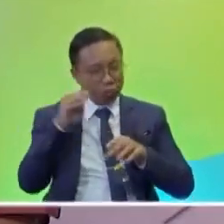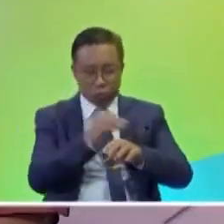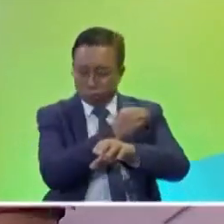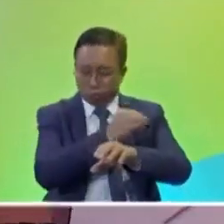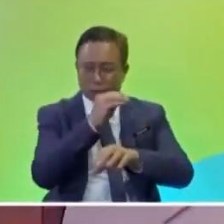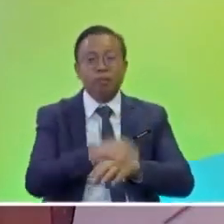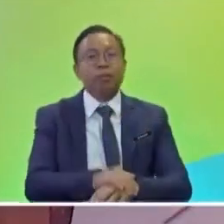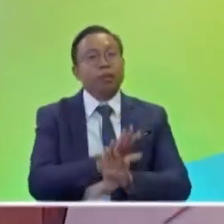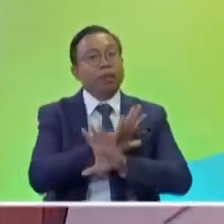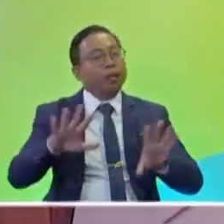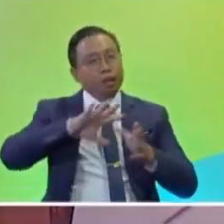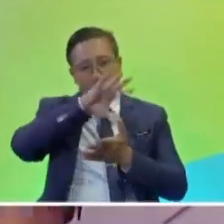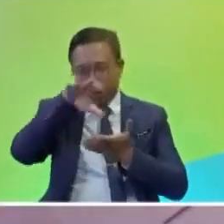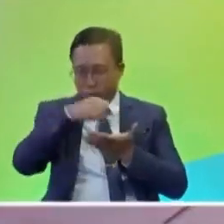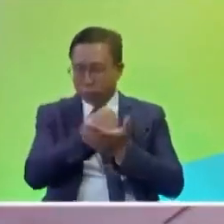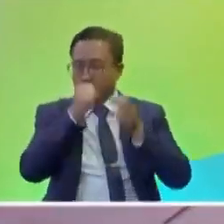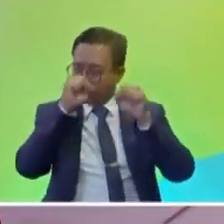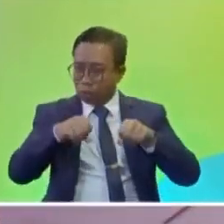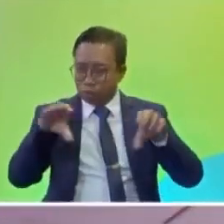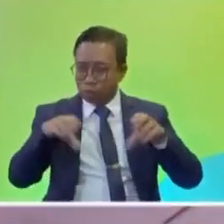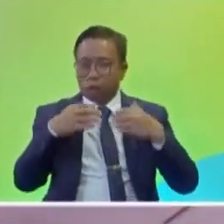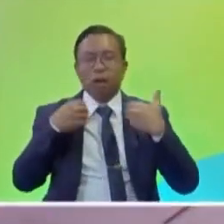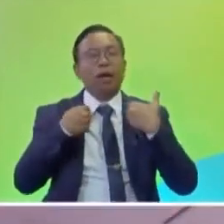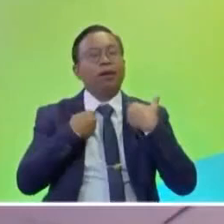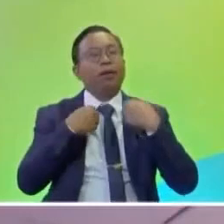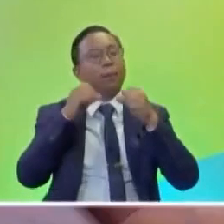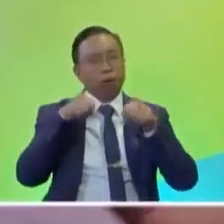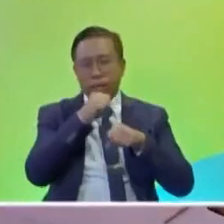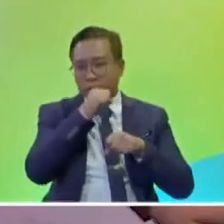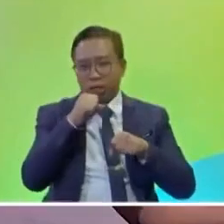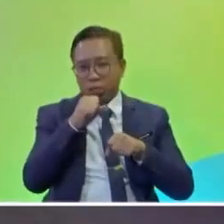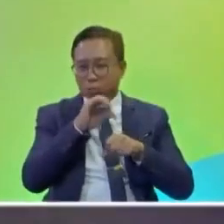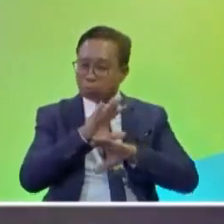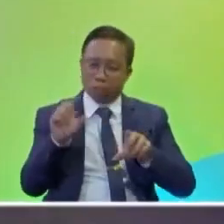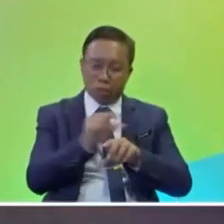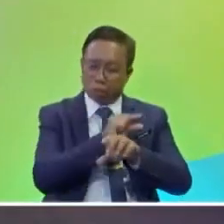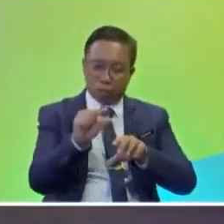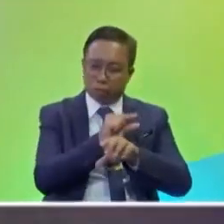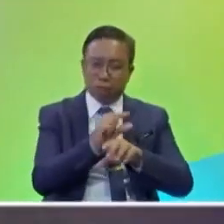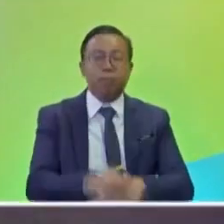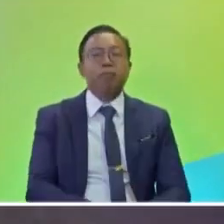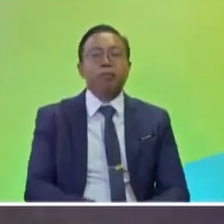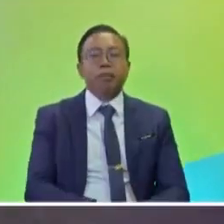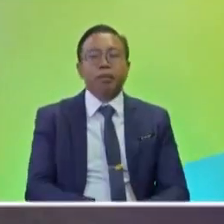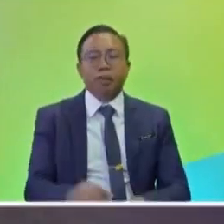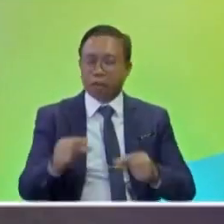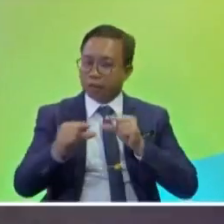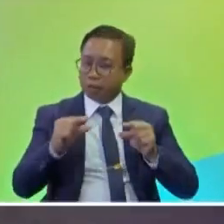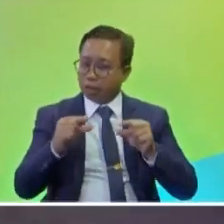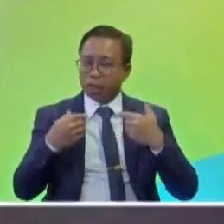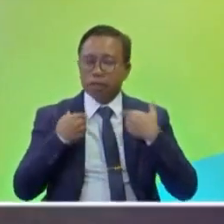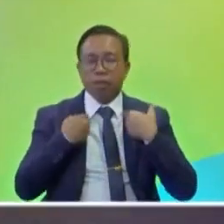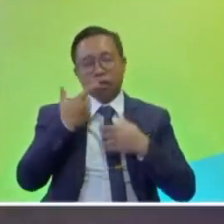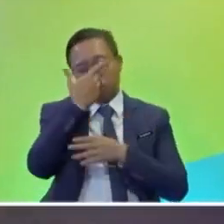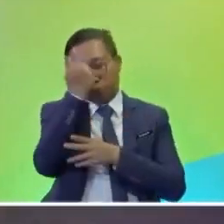Okay. Tak semua yang boleh buat. Faham? Ada yang boleh nyanyi, tapi tak bergerak pula. Oh. Ada yang ikut muzik, dia lupa